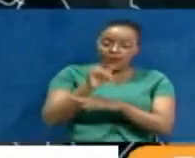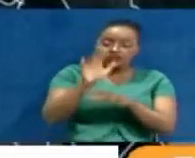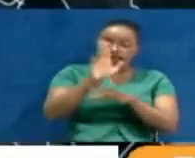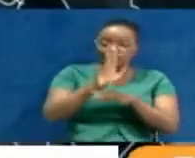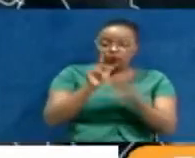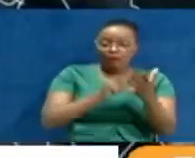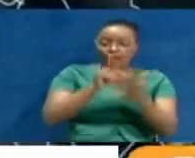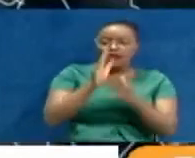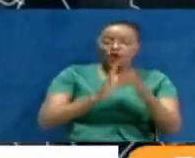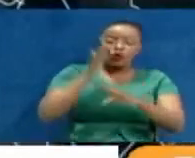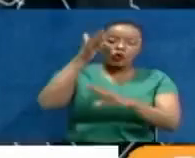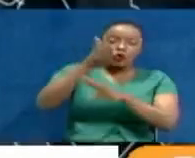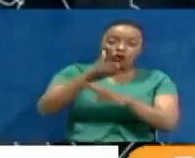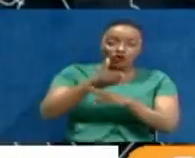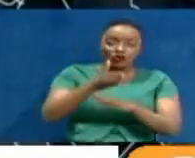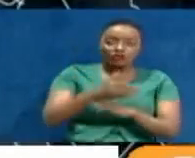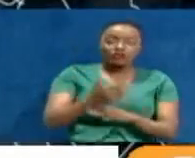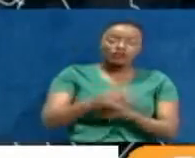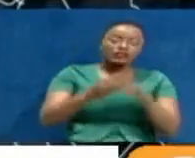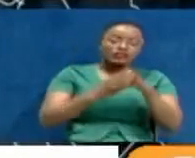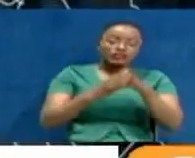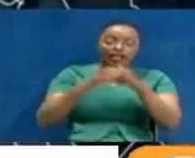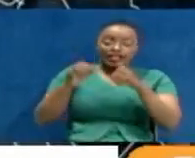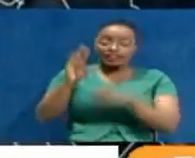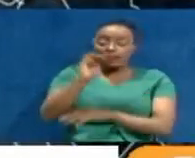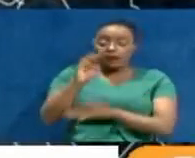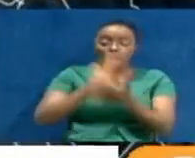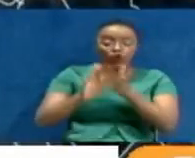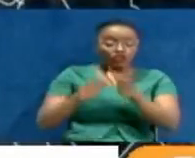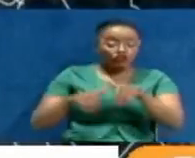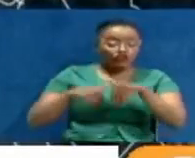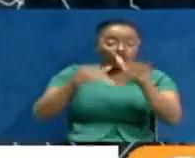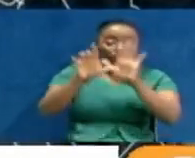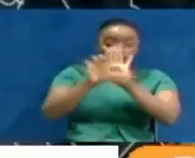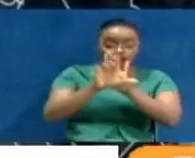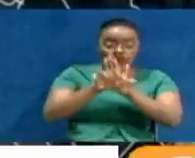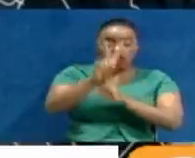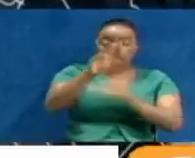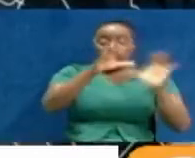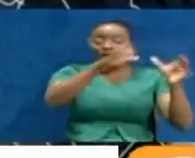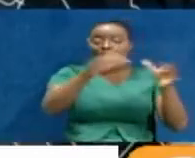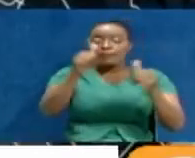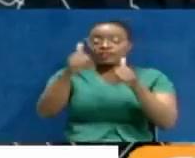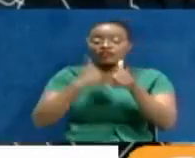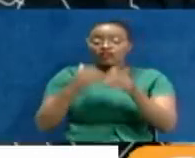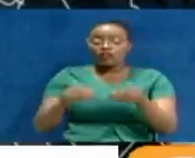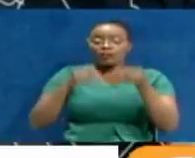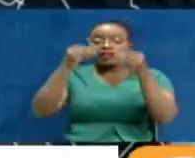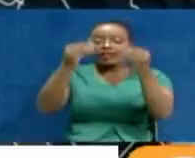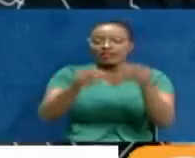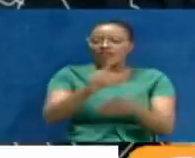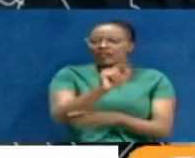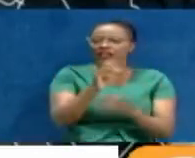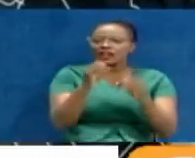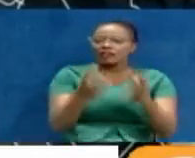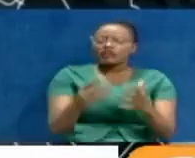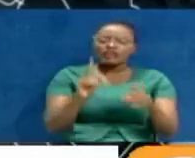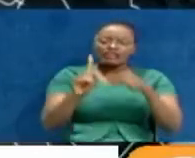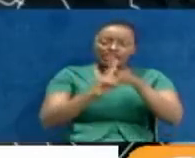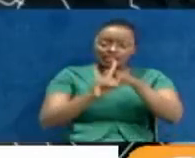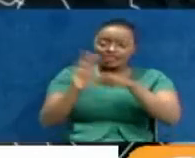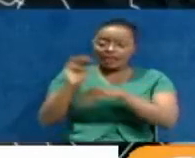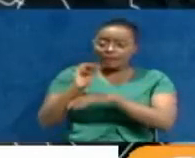kulipa zabuni ya zaidi ya shilingi milioni 9 bila kuzingatia sheria. Kampuni mbili zilikabidhiwa zabuni za shilingi milioni